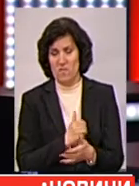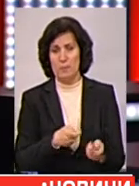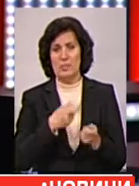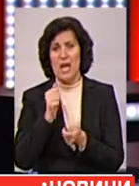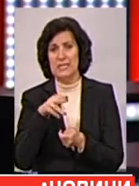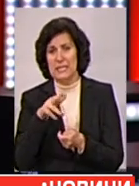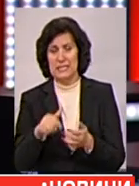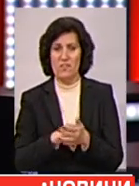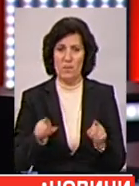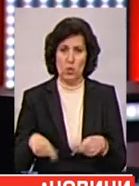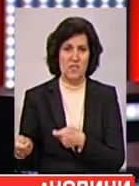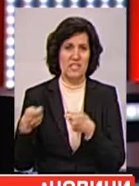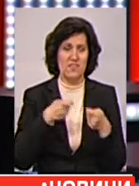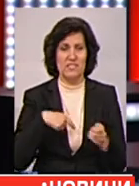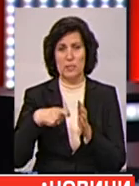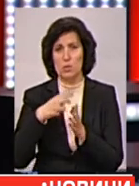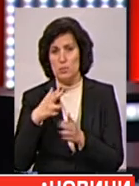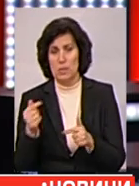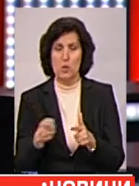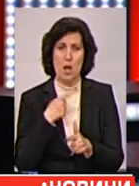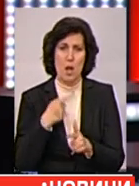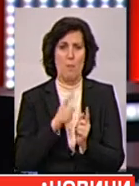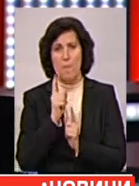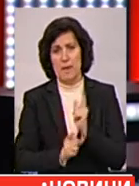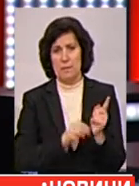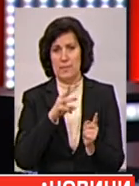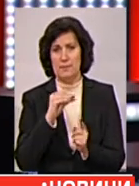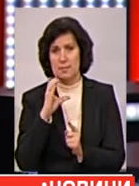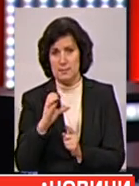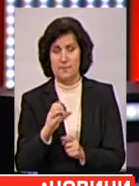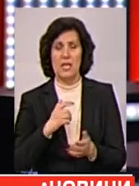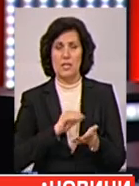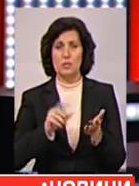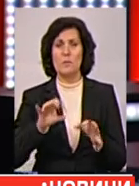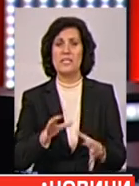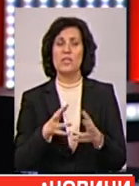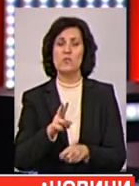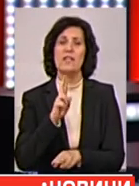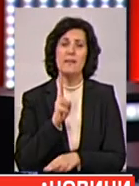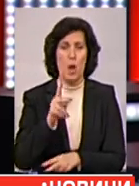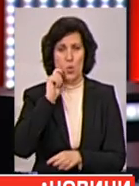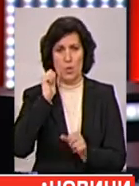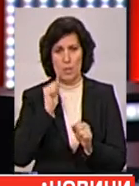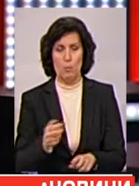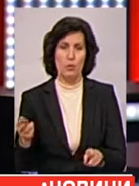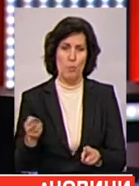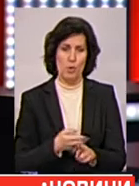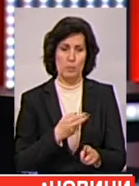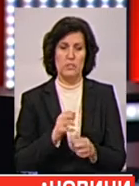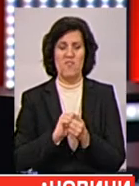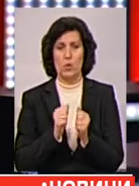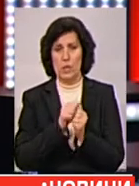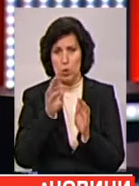антрациту, відновити його ввезення з Донбасу або переобладнати ТЕС. Вікторія Рощина з'ясовувала, як Україна може позбутися